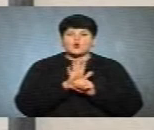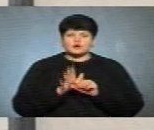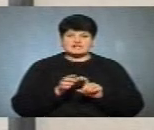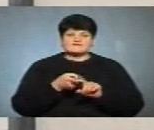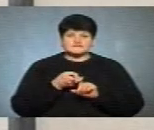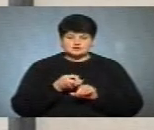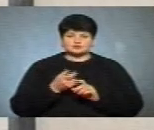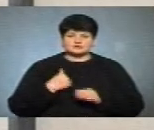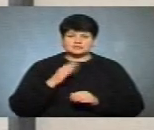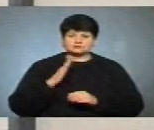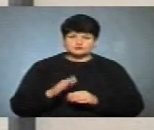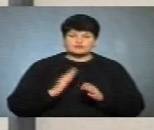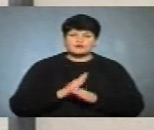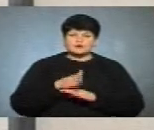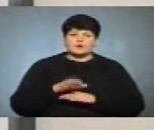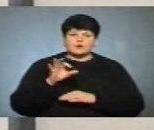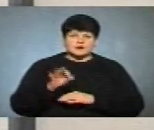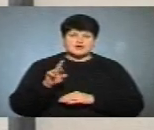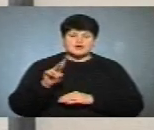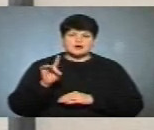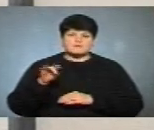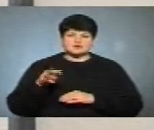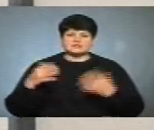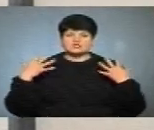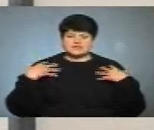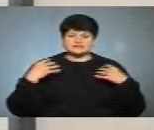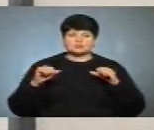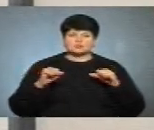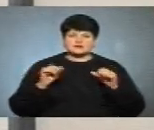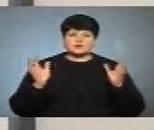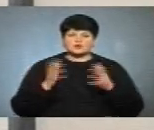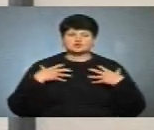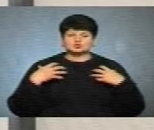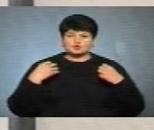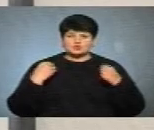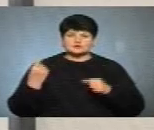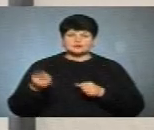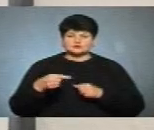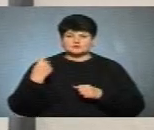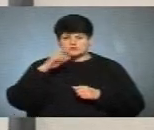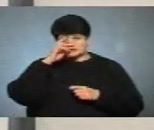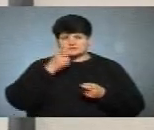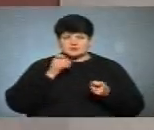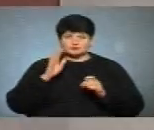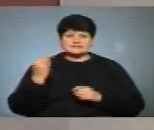гостях буде Ольга Ярмоленко, начальниця управління охорони здоров'я Тернопільської облдержадміністрації. Буде цікаво, дочекайтесь.